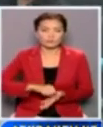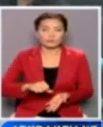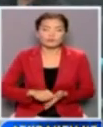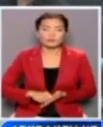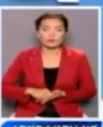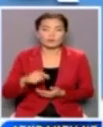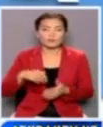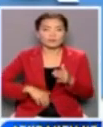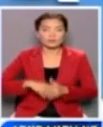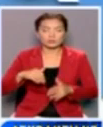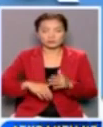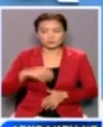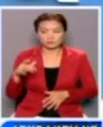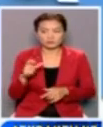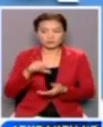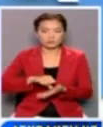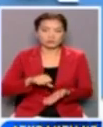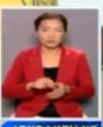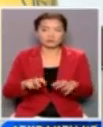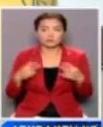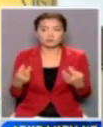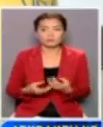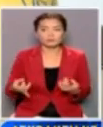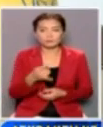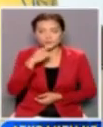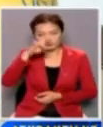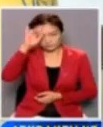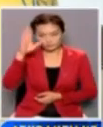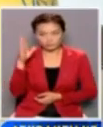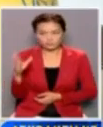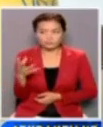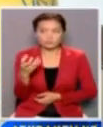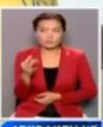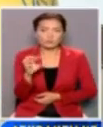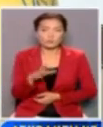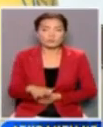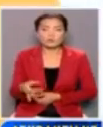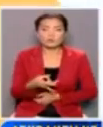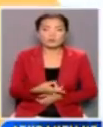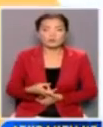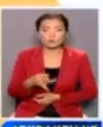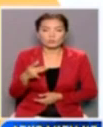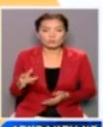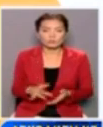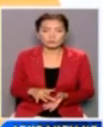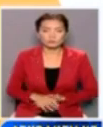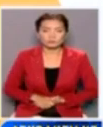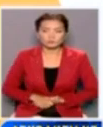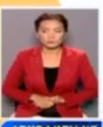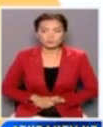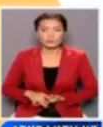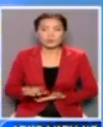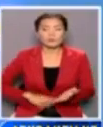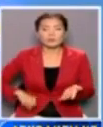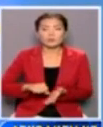через праймериз по категории кандидатов в мажилис парламента Республики Казахстан, а также в областной, районный и городской маслихаты.